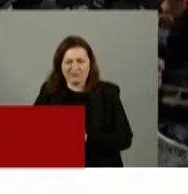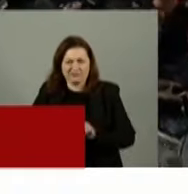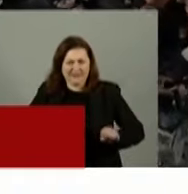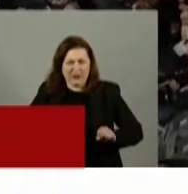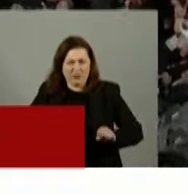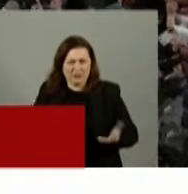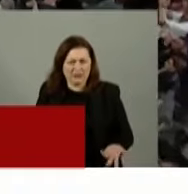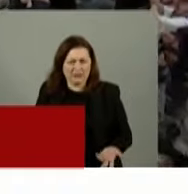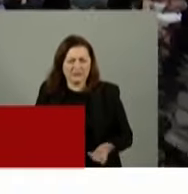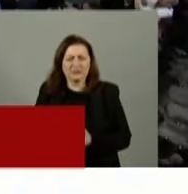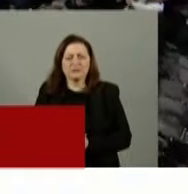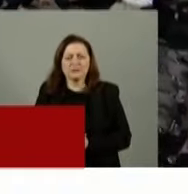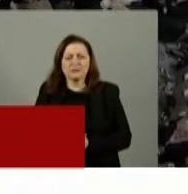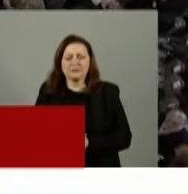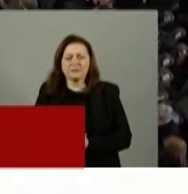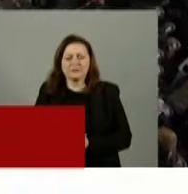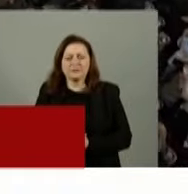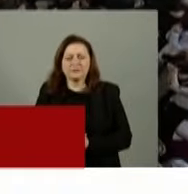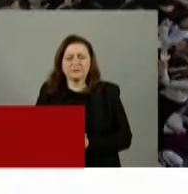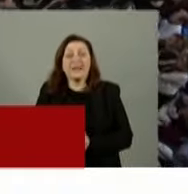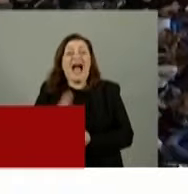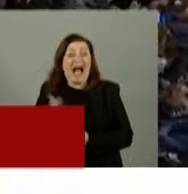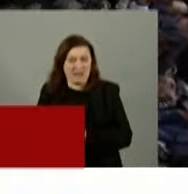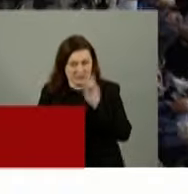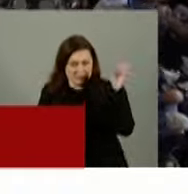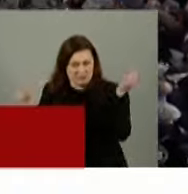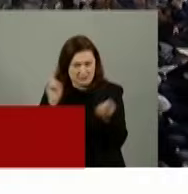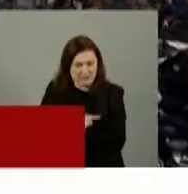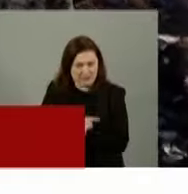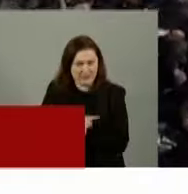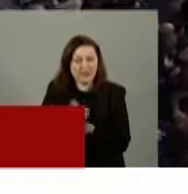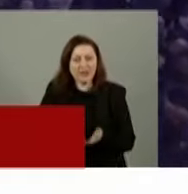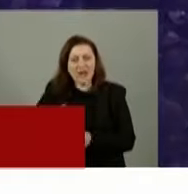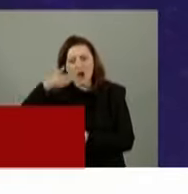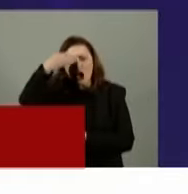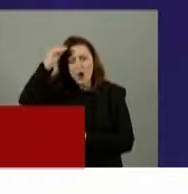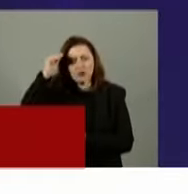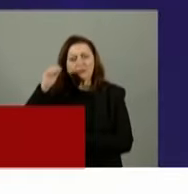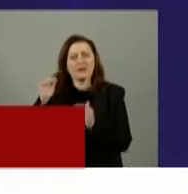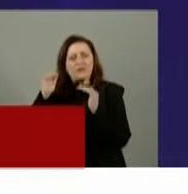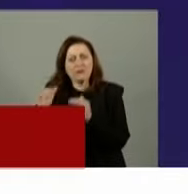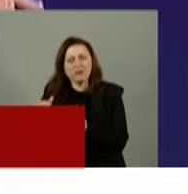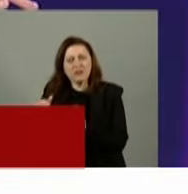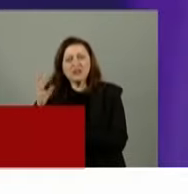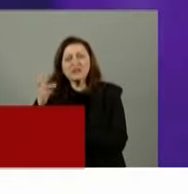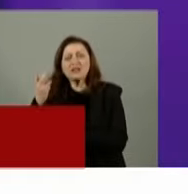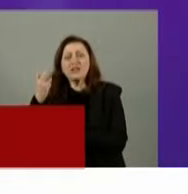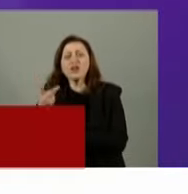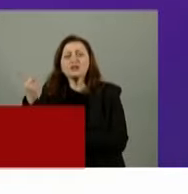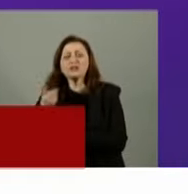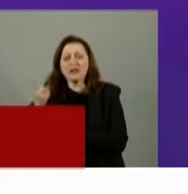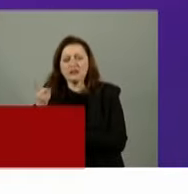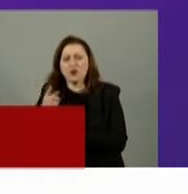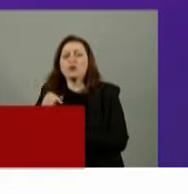Κασελάκης... Ποιος Παπάς και ποιος Πολάκης. Δηλαδή θα είναι μια τελείως άλλη. Φαντάστηκα να πεις ποιος Παπάς και ποιος Κουμπάρος. Ναι, παπάς. Ναι, γιατί